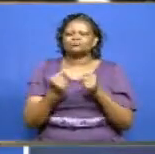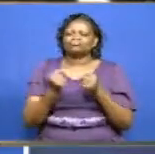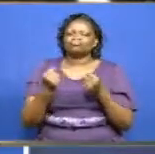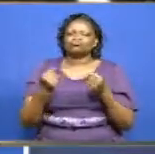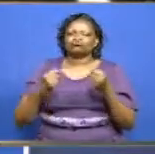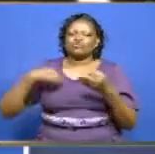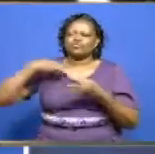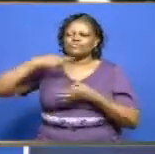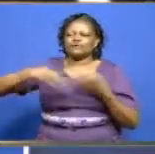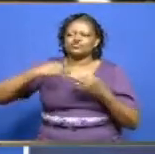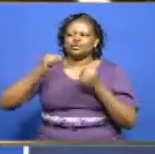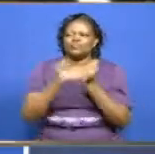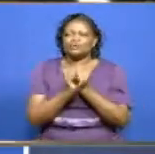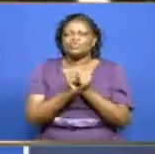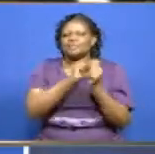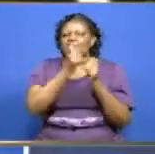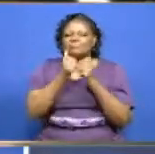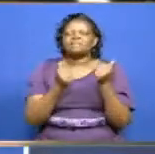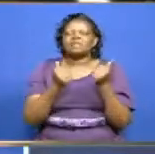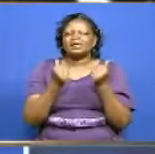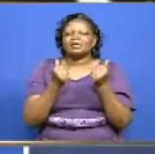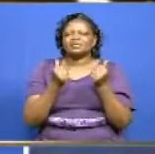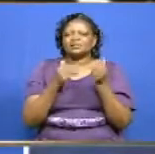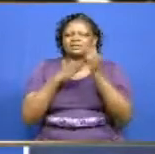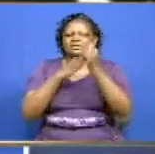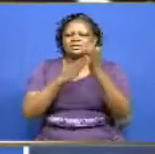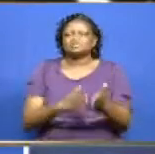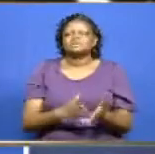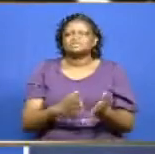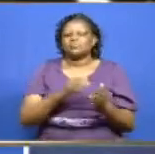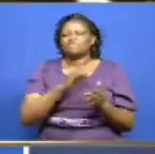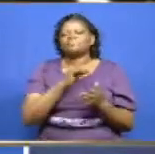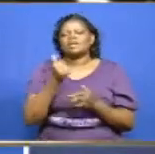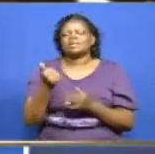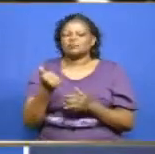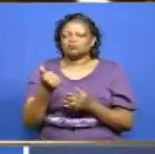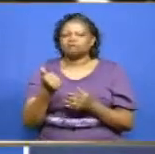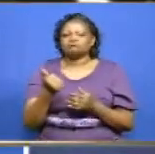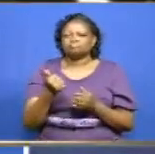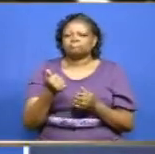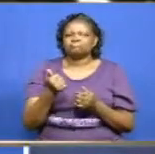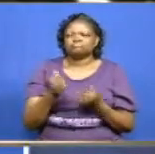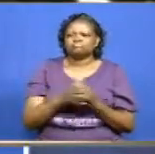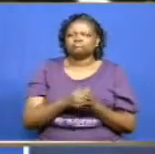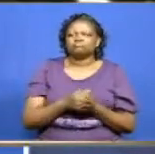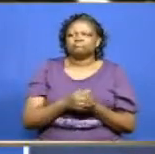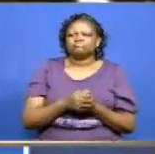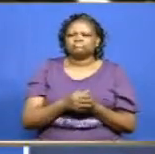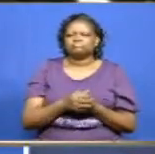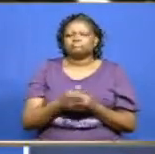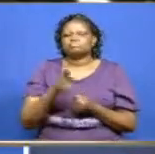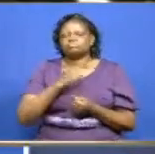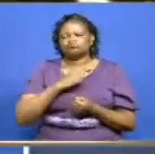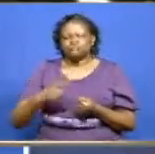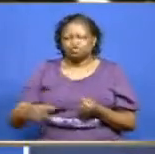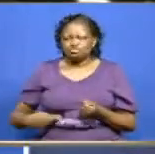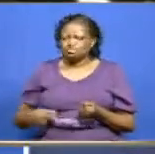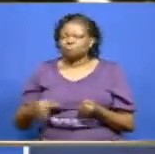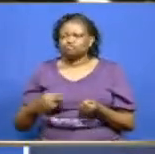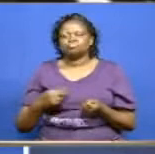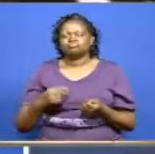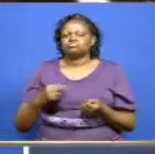na viongozi wa dini zote na waumini wote bila